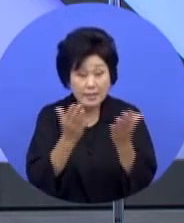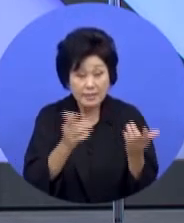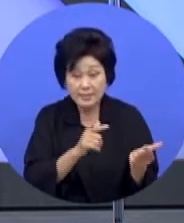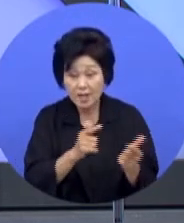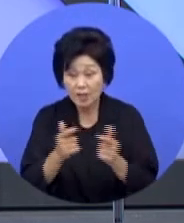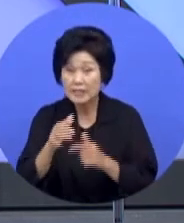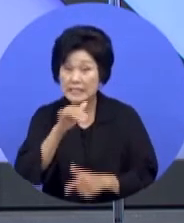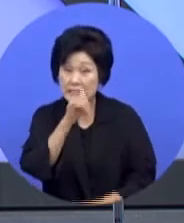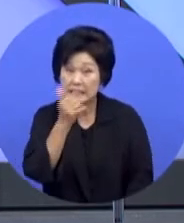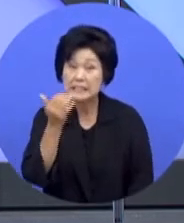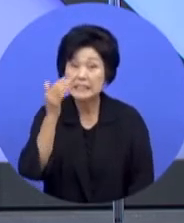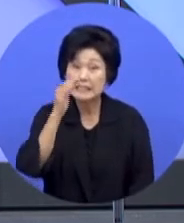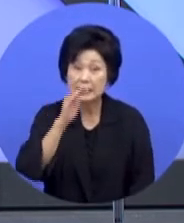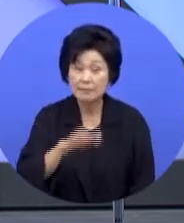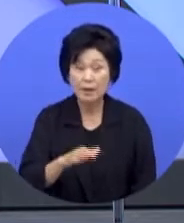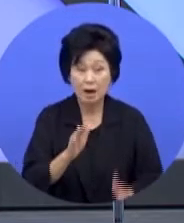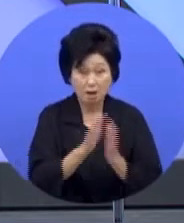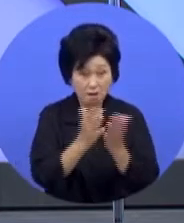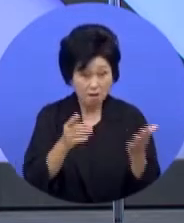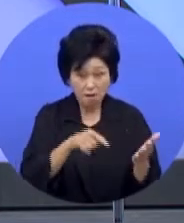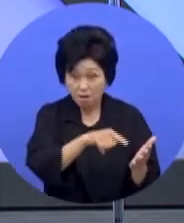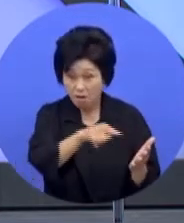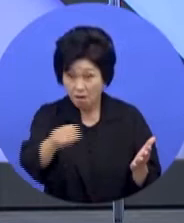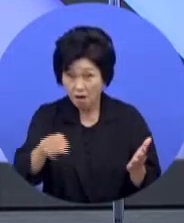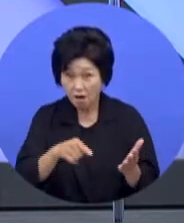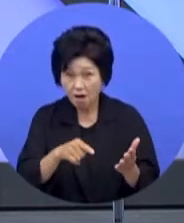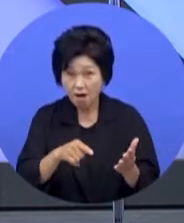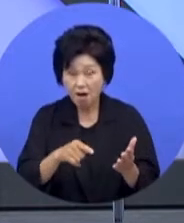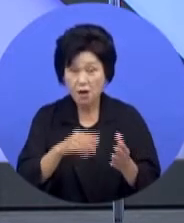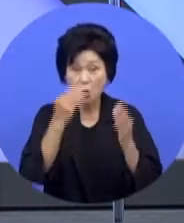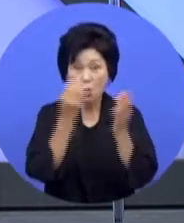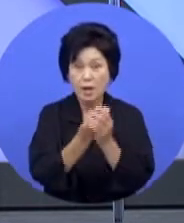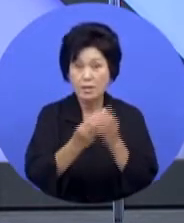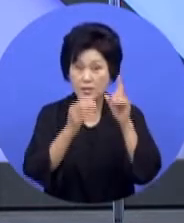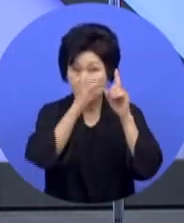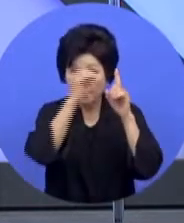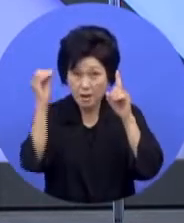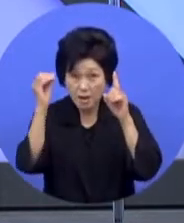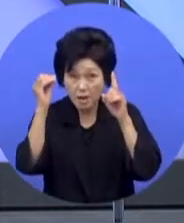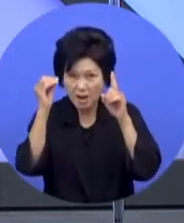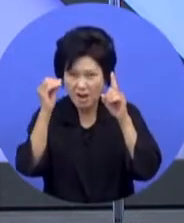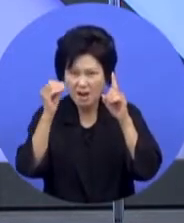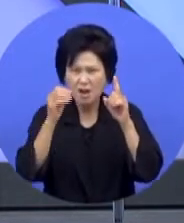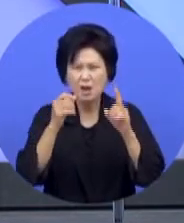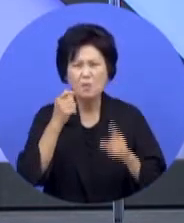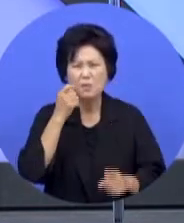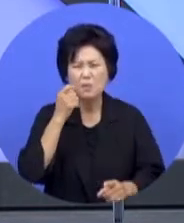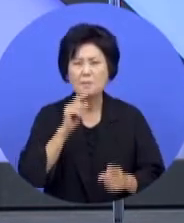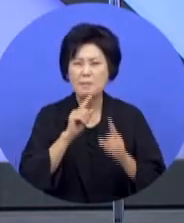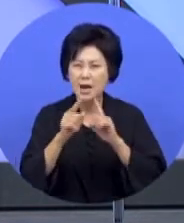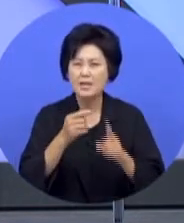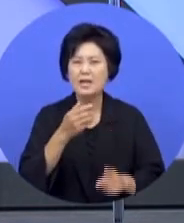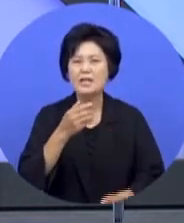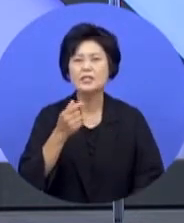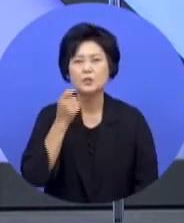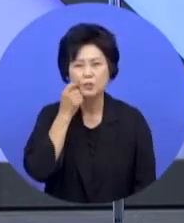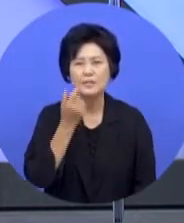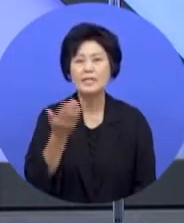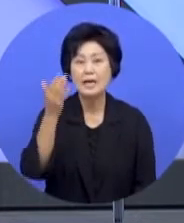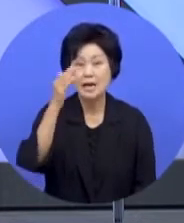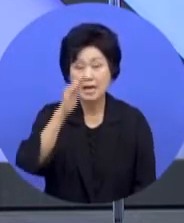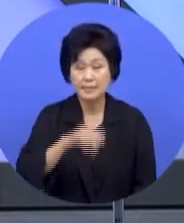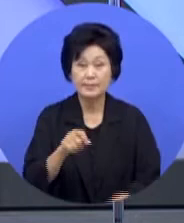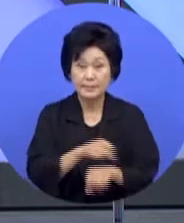그 교재들이 100% 완전하다고 볼 수는 없는데 예. 그러나 이 특별히 SOT 교재 같은 경우에는